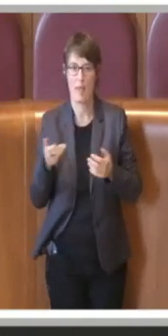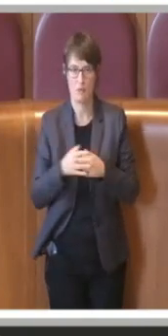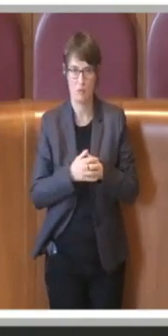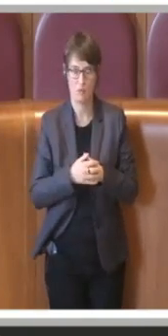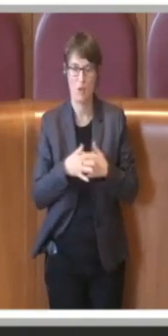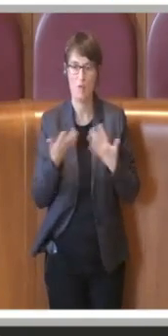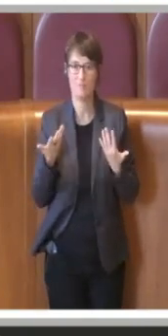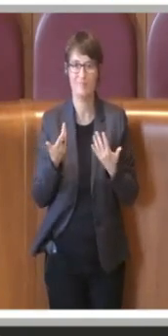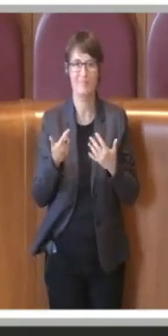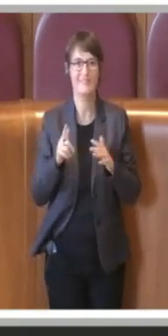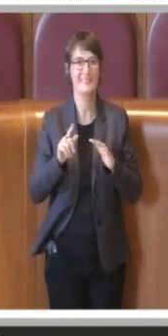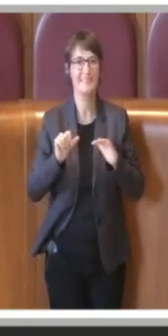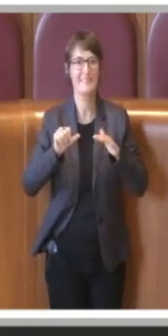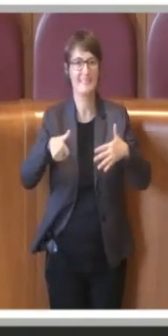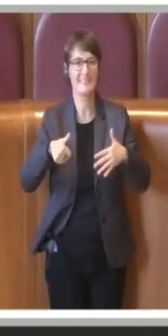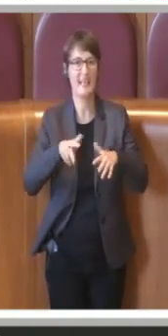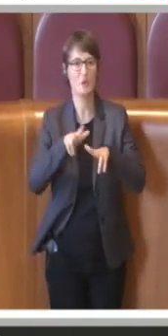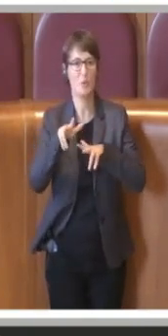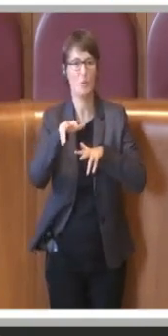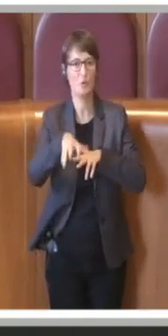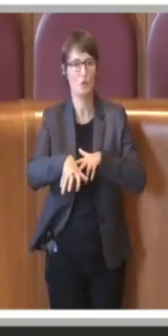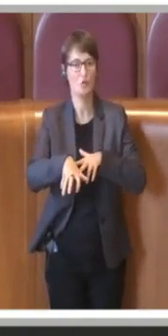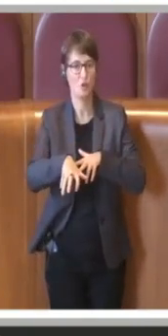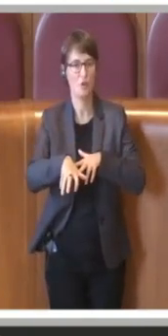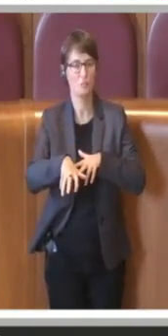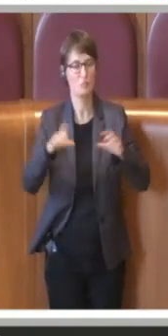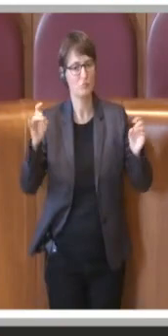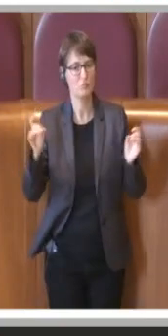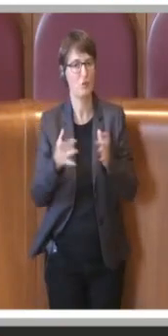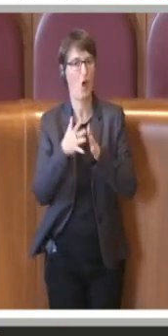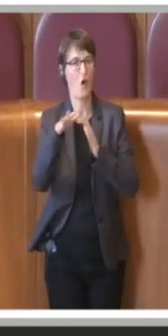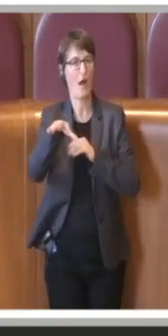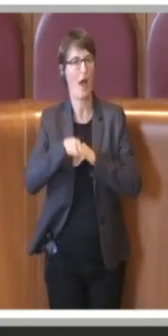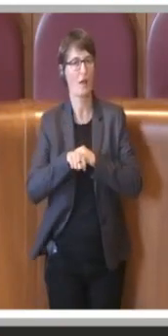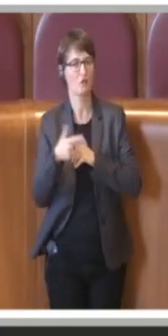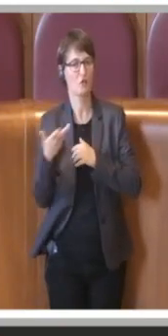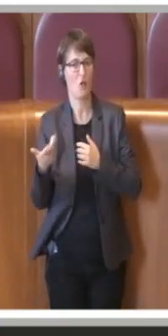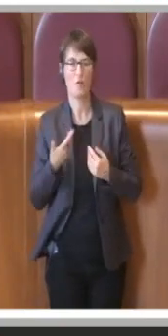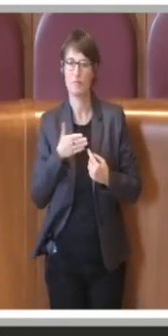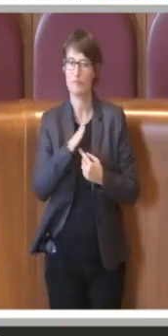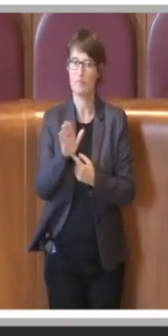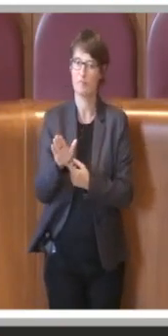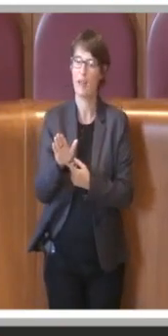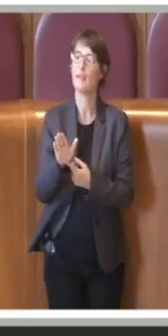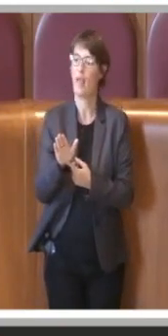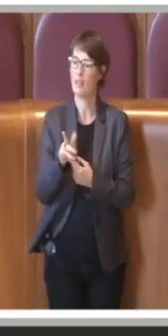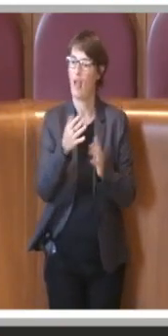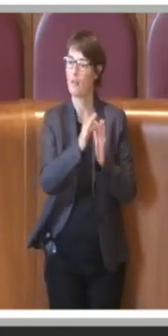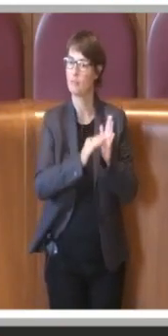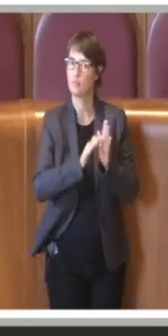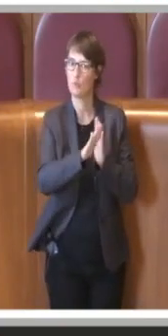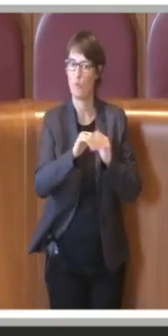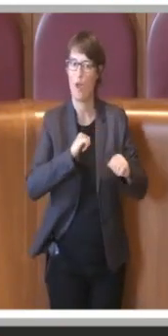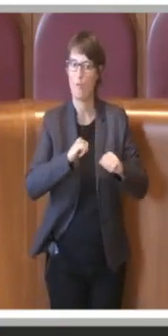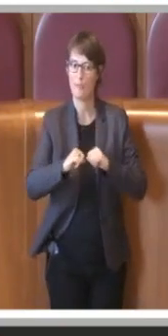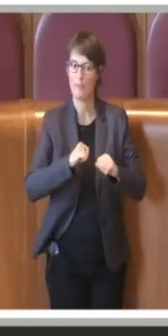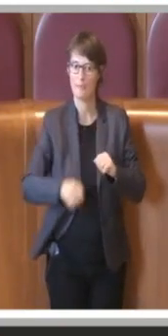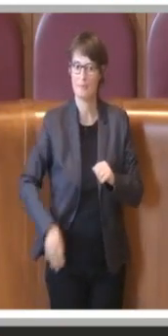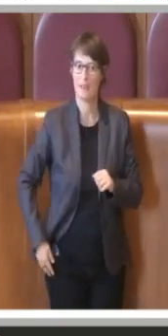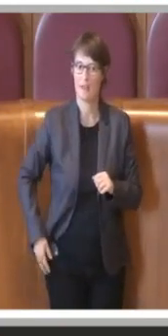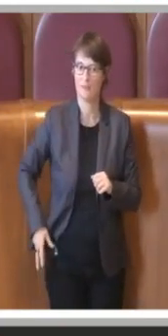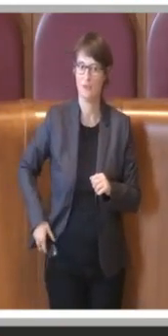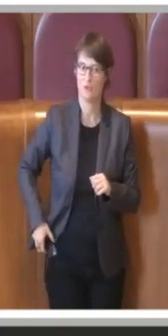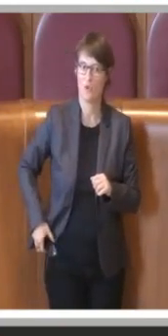l'opportunità di rappresentare quelle che sono le linee programmatiche di questa amministrazione ed identificare appunto